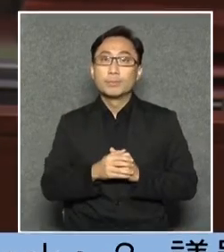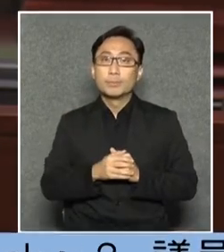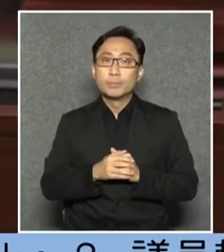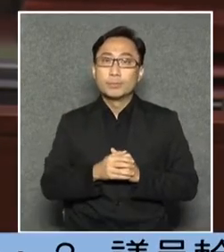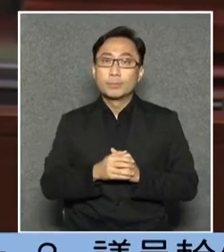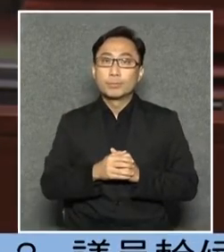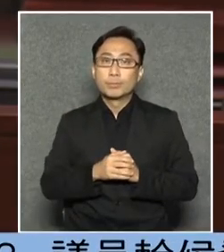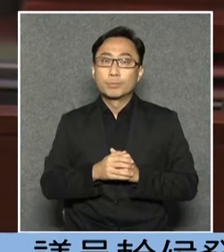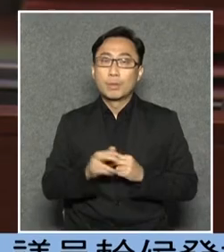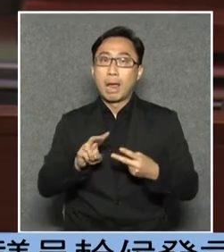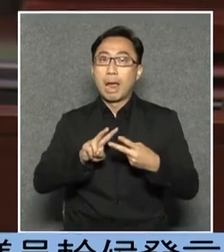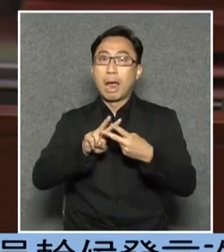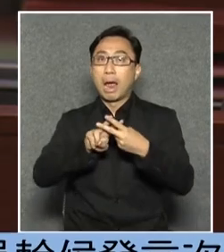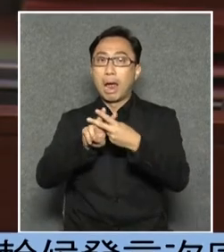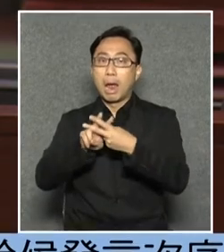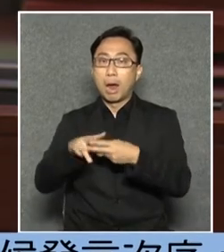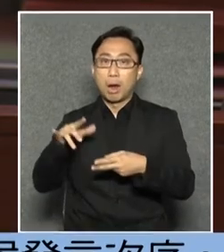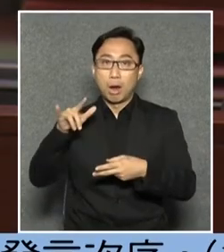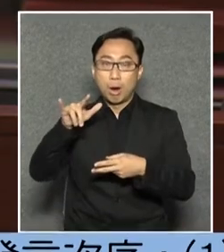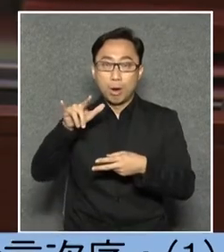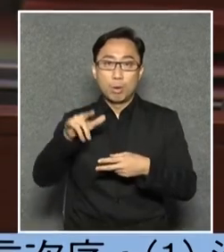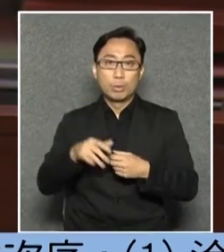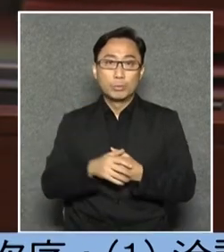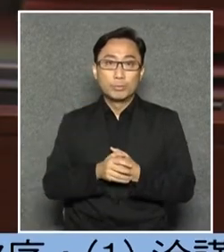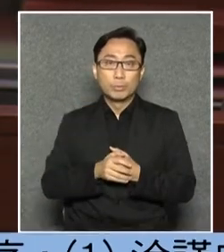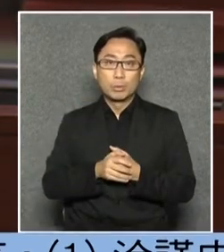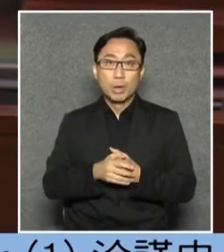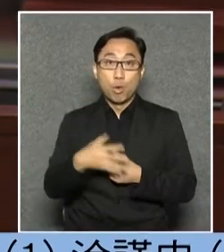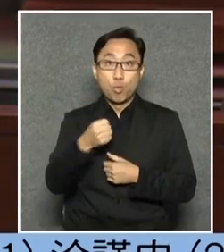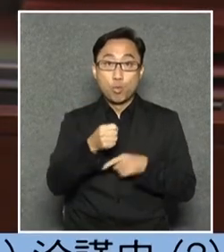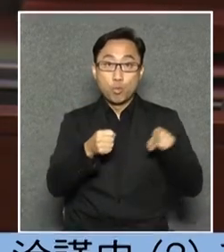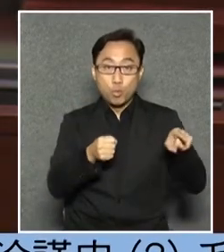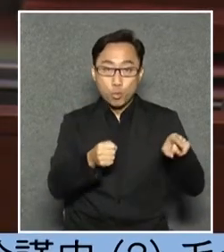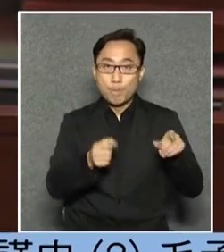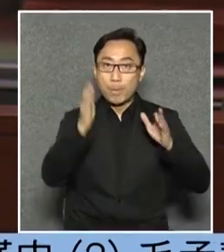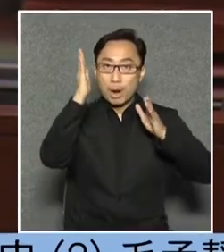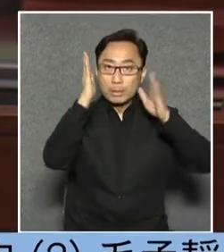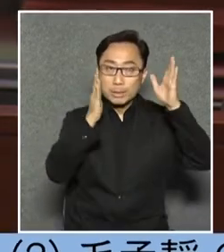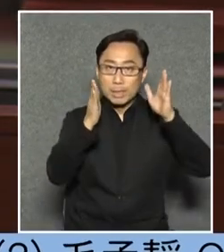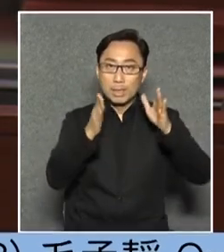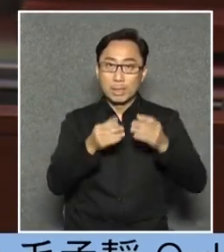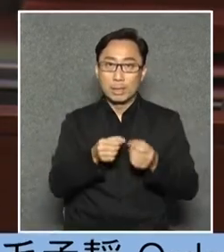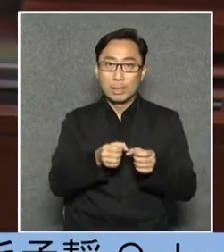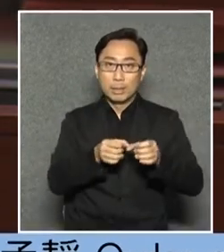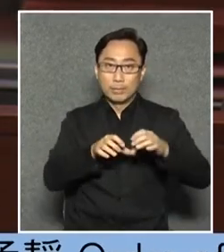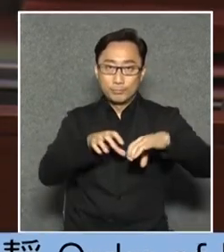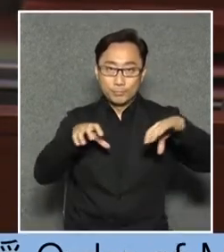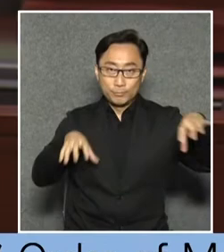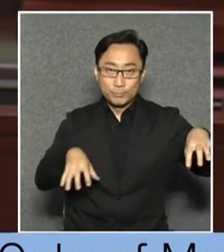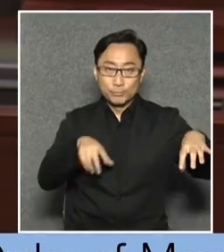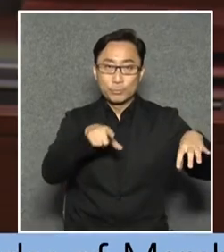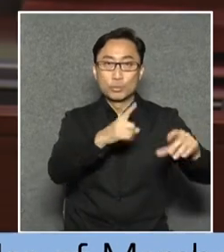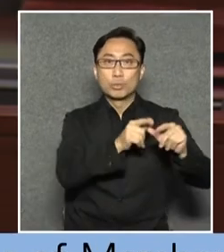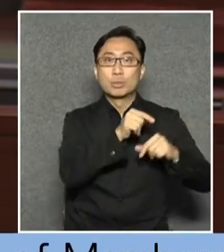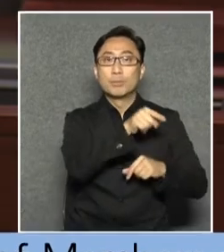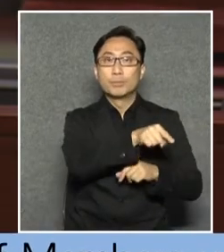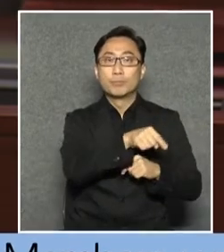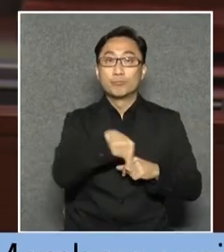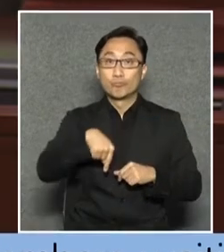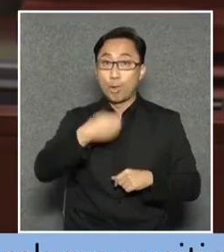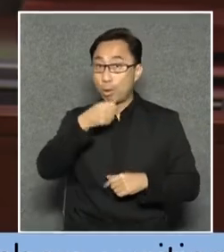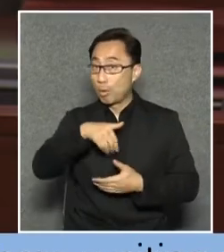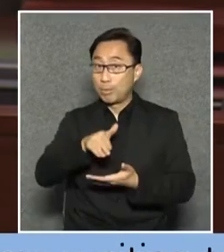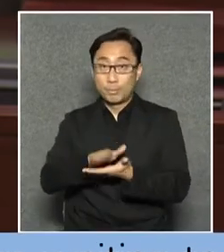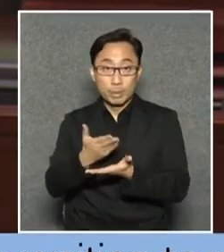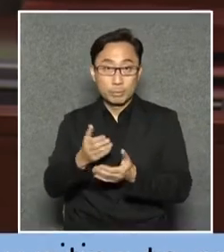就亚航资本。個總部咧就喺馬來西亞離岸中心，即係唔喺呢度嘅。咁呢間嘢如果係做